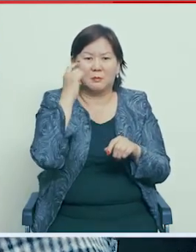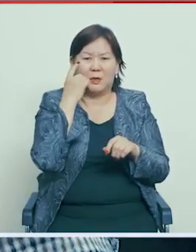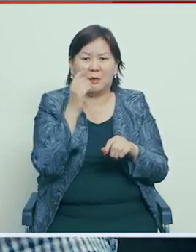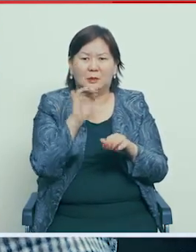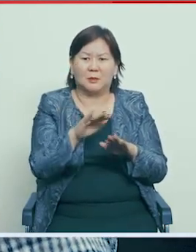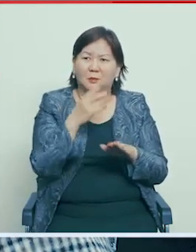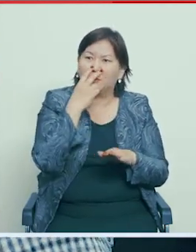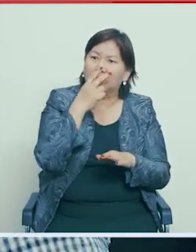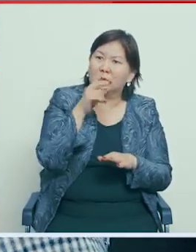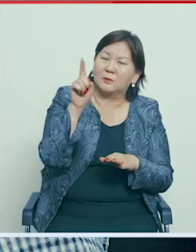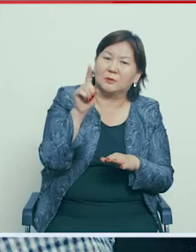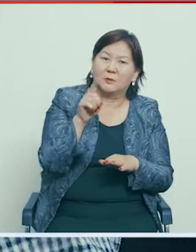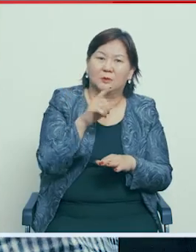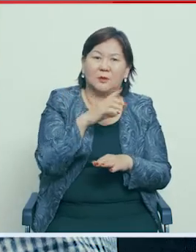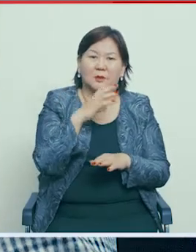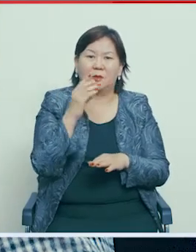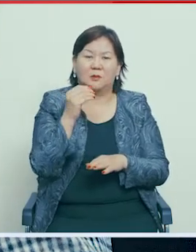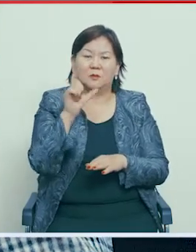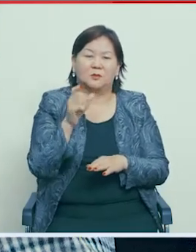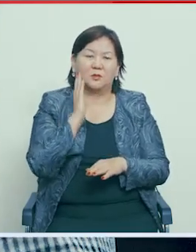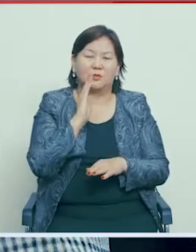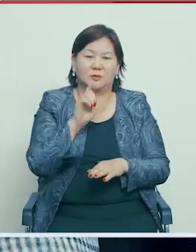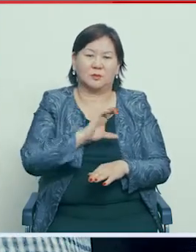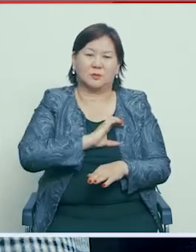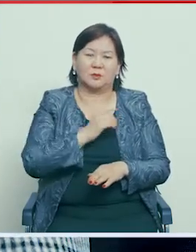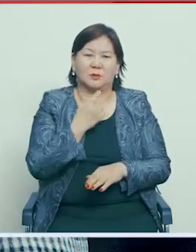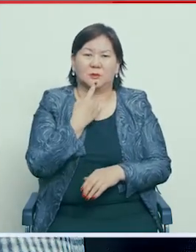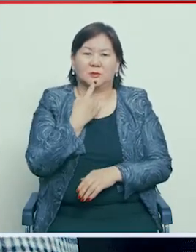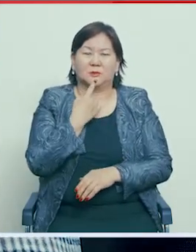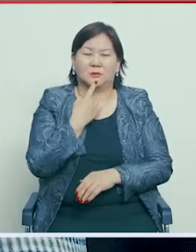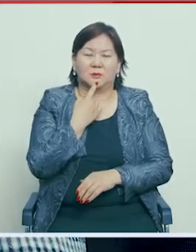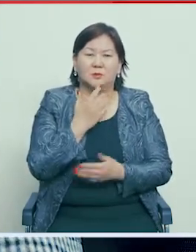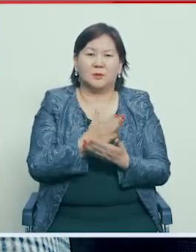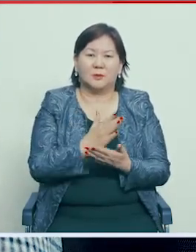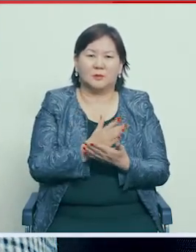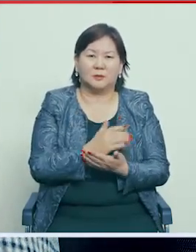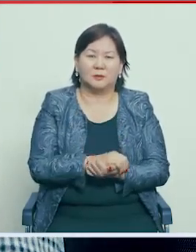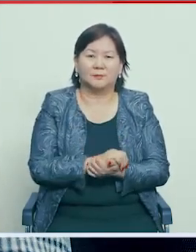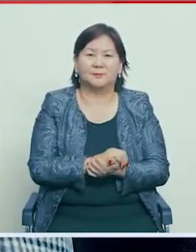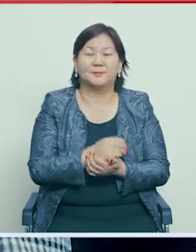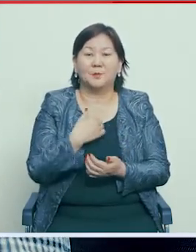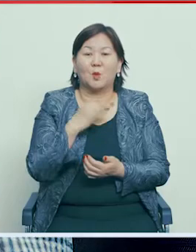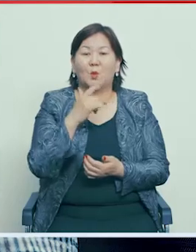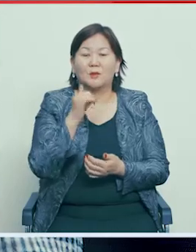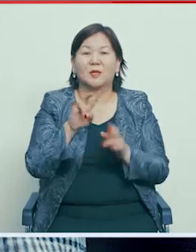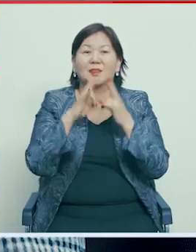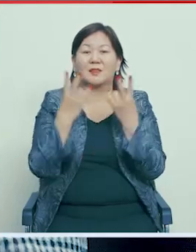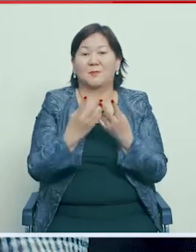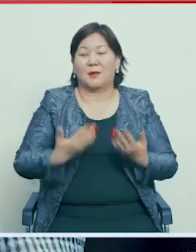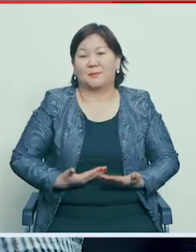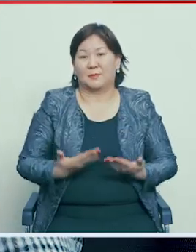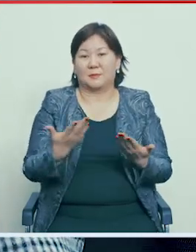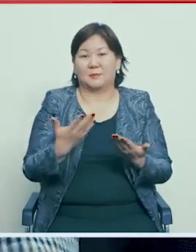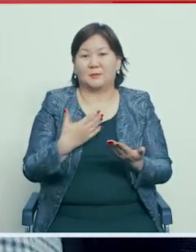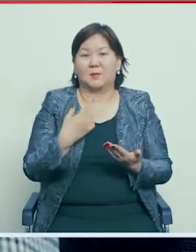ин хардаа гэд ингээд тэгээ ээж хүний сэтгэл ямар байх вэ тий? Тэгээд надад аягүй хэцээсэн тэр үе. Тэгээд би угаасаа л ийм нийгэмд амьдарч байгаа юм чиг би